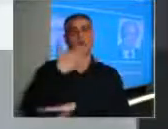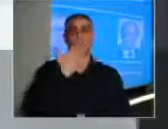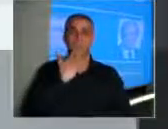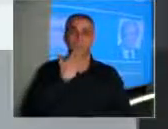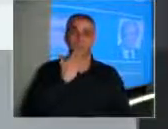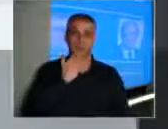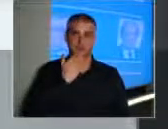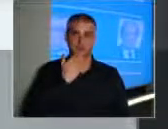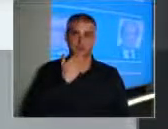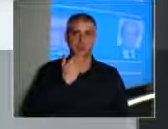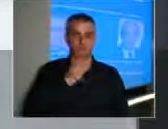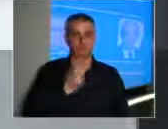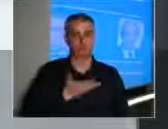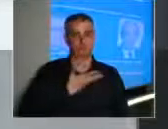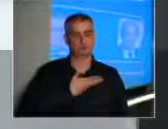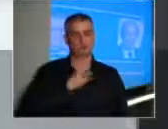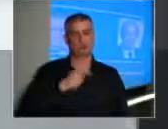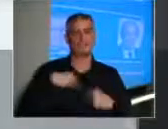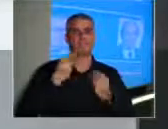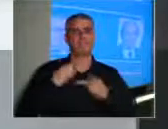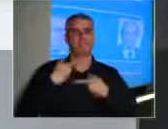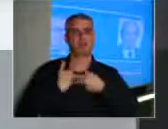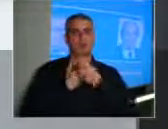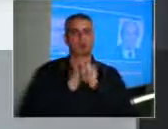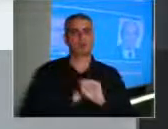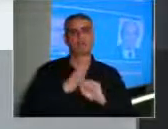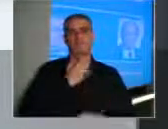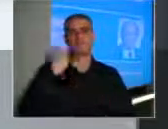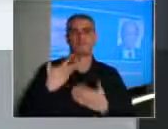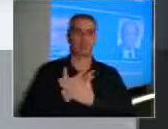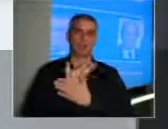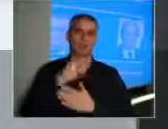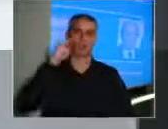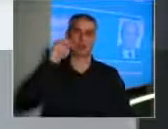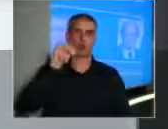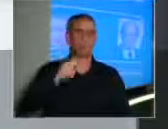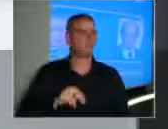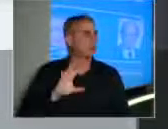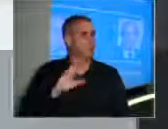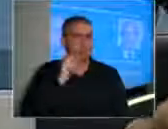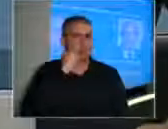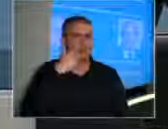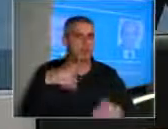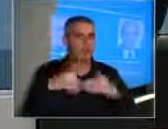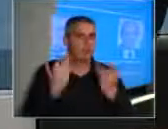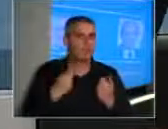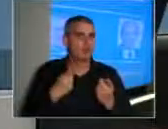ישראל, ויקבל אותנו וייתן לנו את הגב בימין החדש, באות נון. אוקיי, איפה אתה מחר